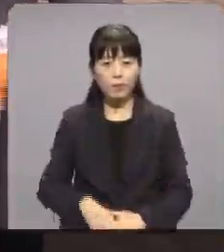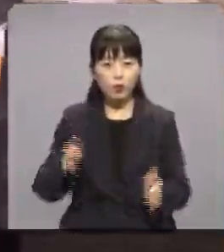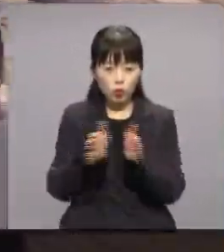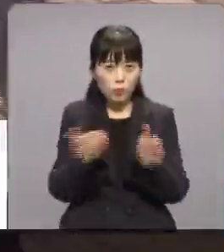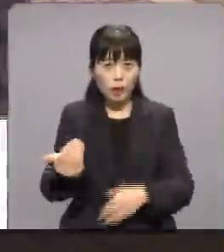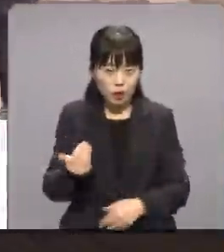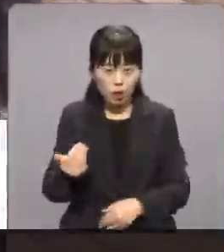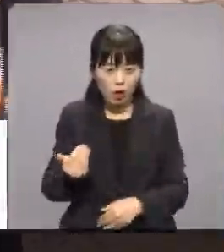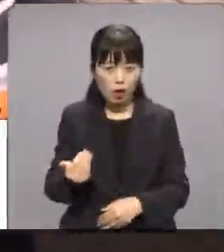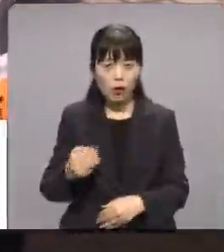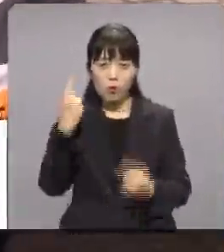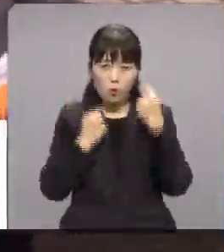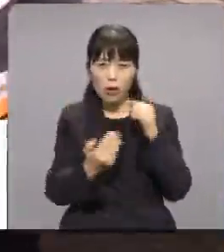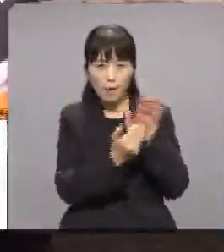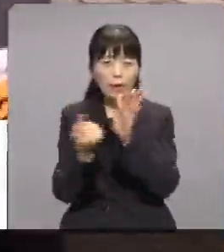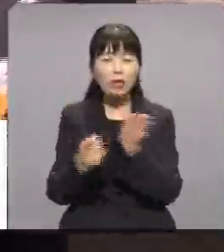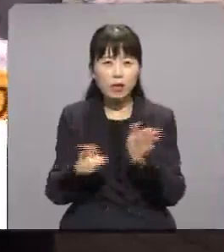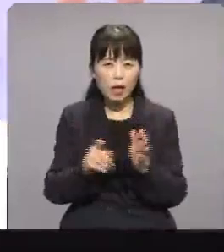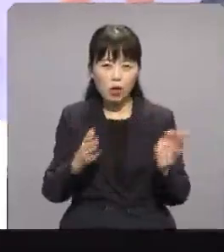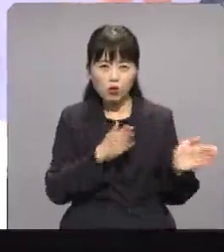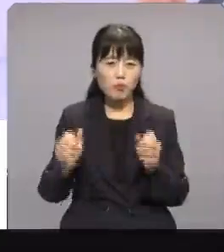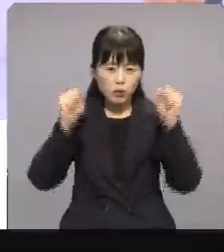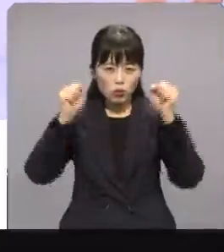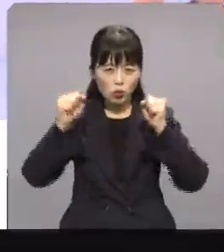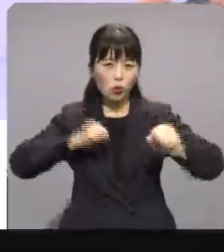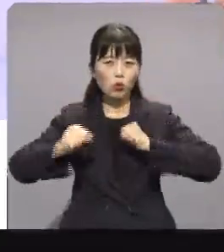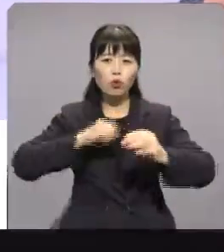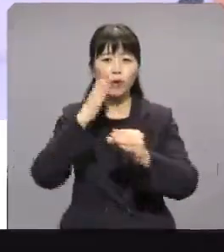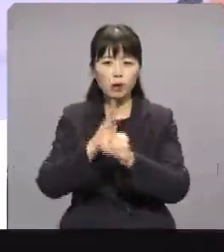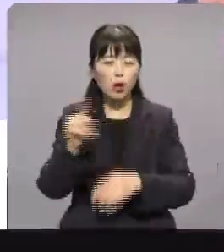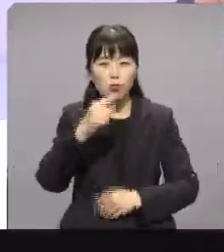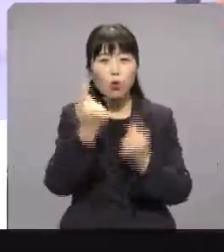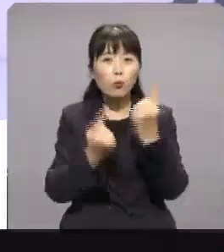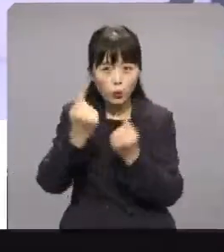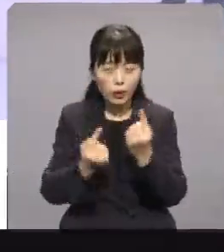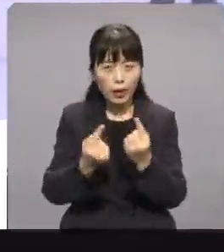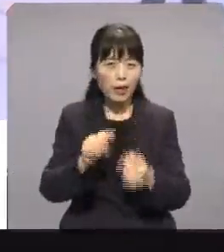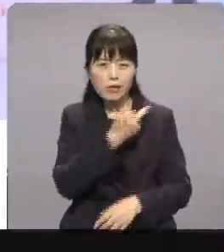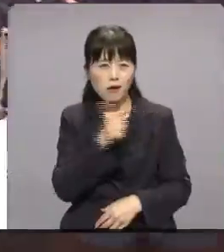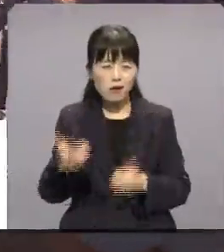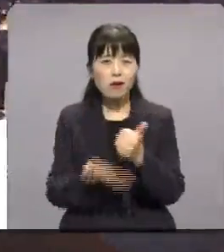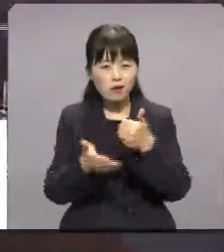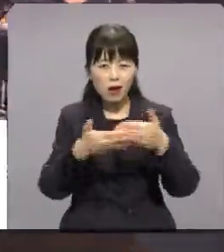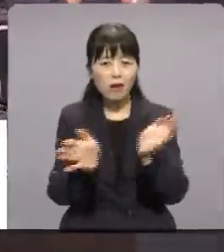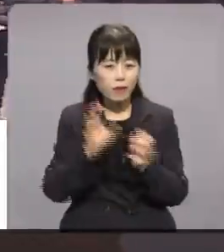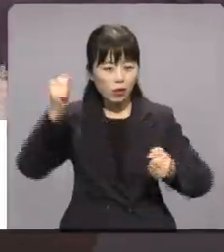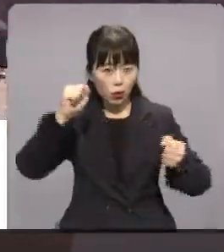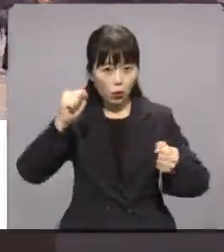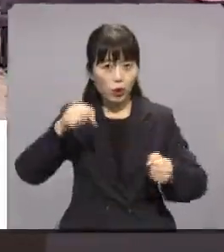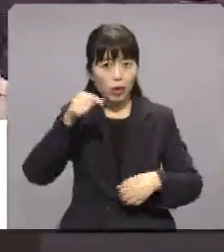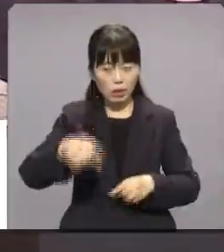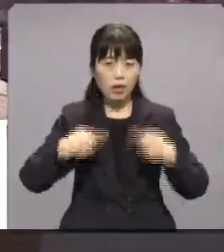전 부산 방지를 위해 준비운동이 한참입니다. 무엇보다 여러 응원단과 공연이